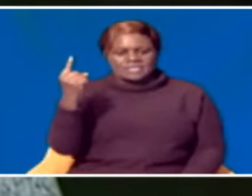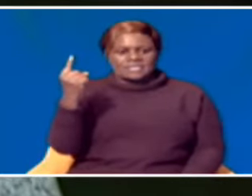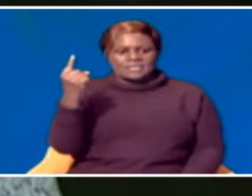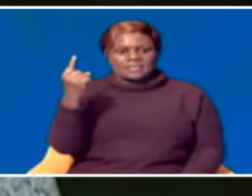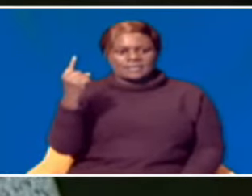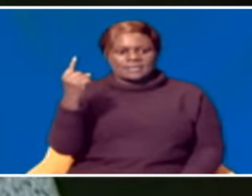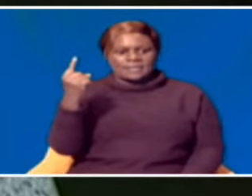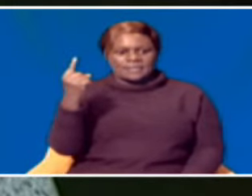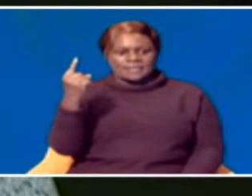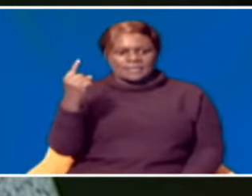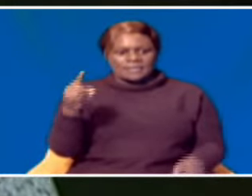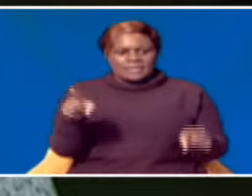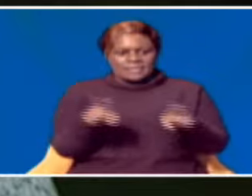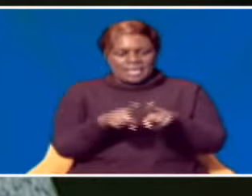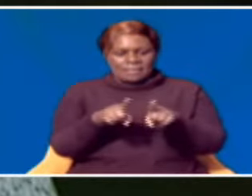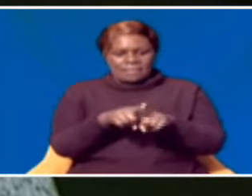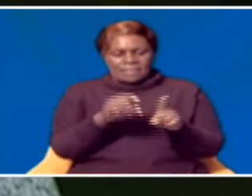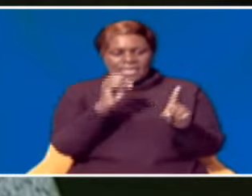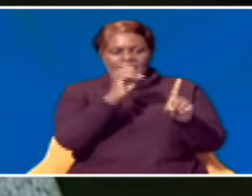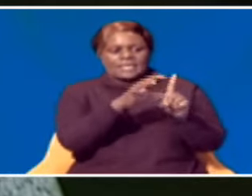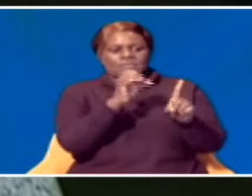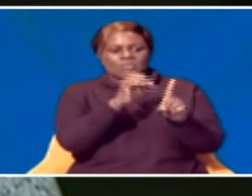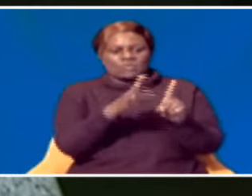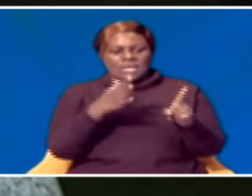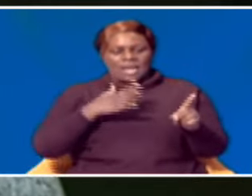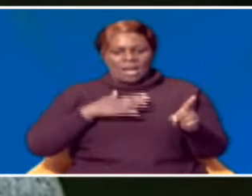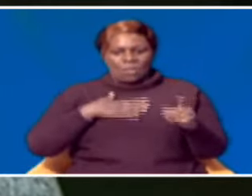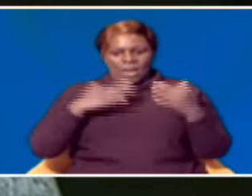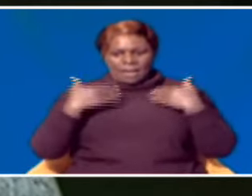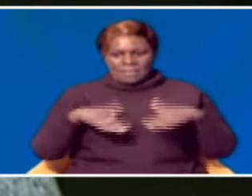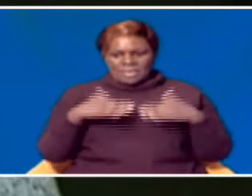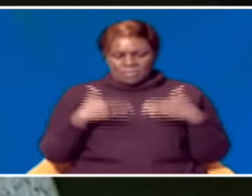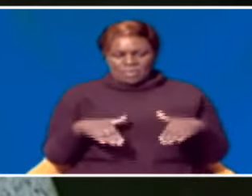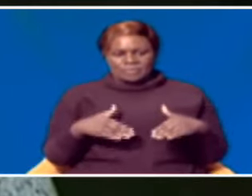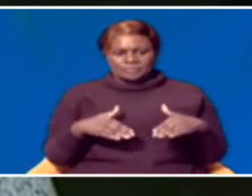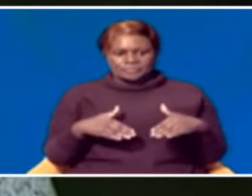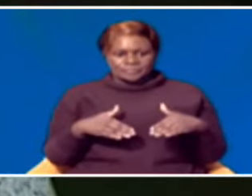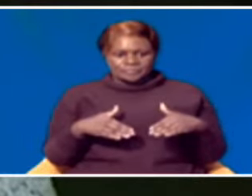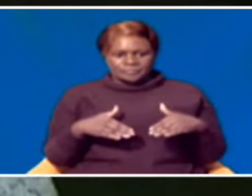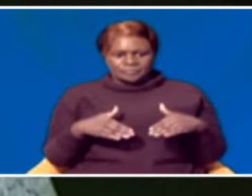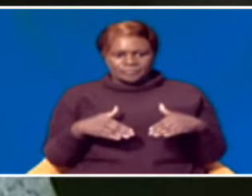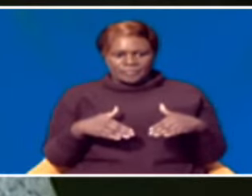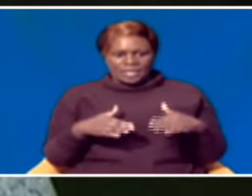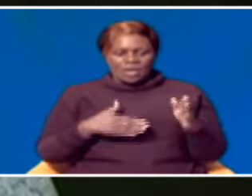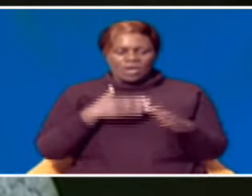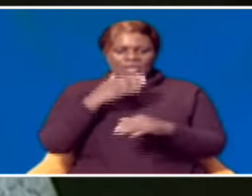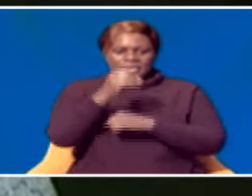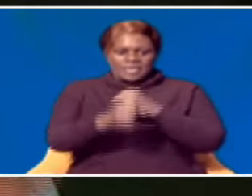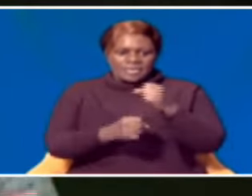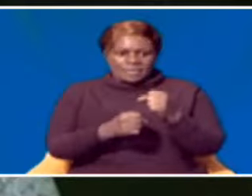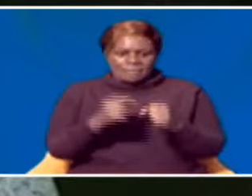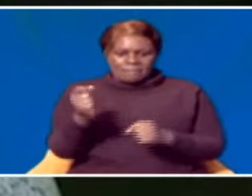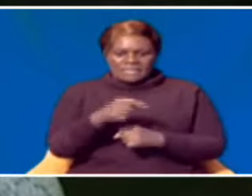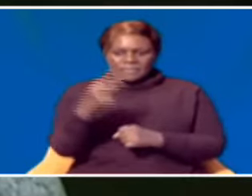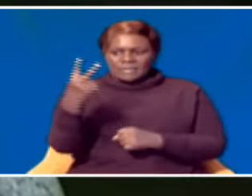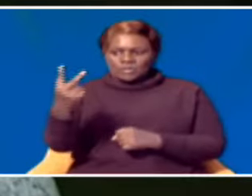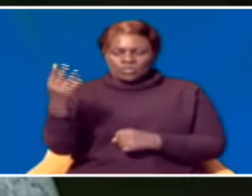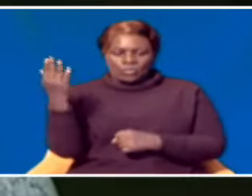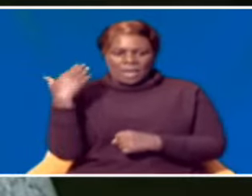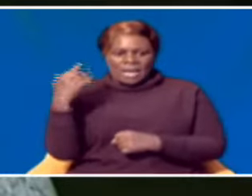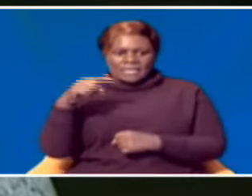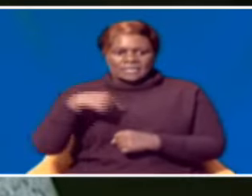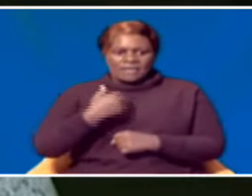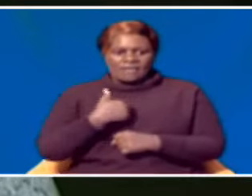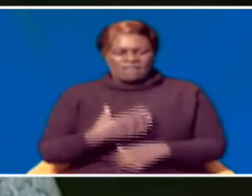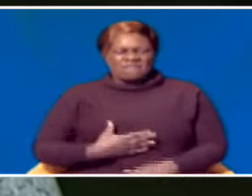ni kama exposure kwa watu wetu. Maana zaidi ya miezi miwili iliyopita tumekuwa